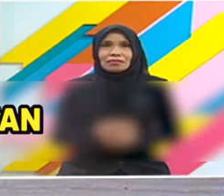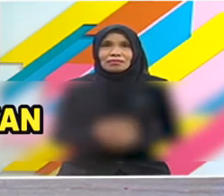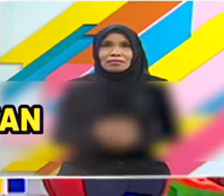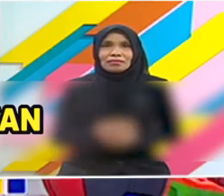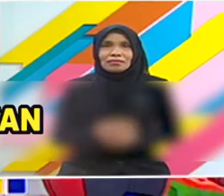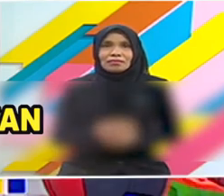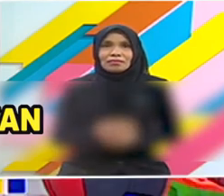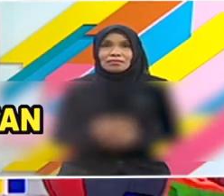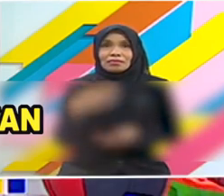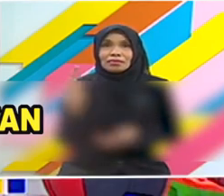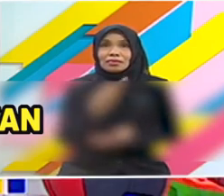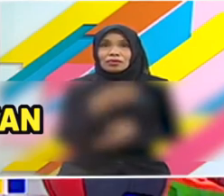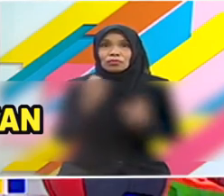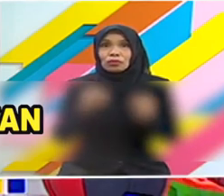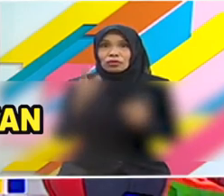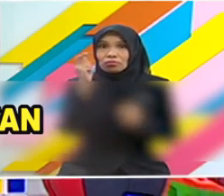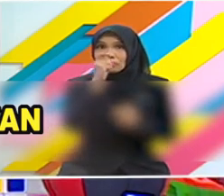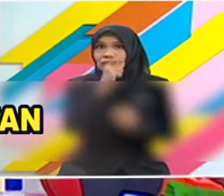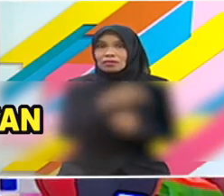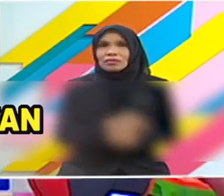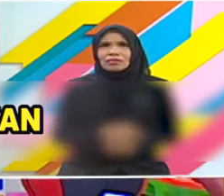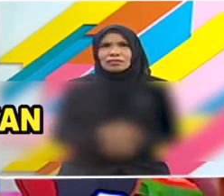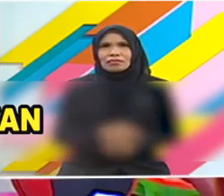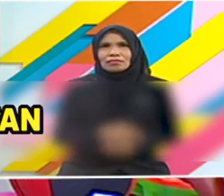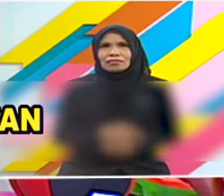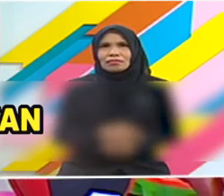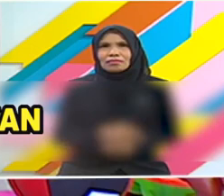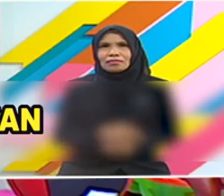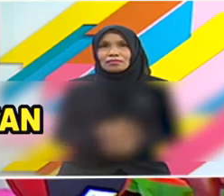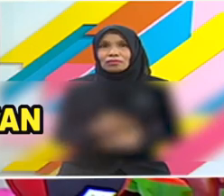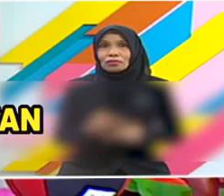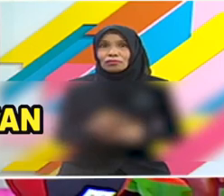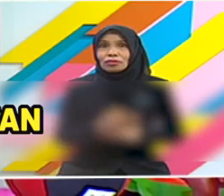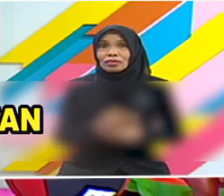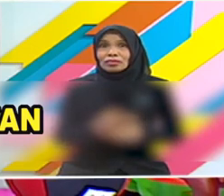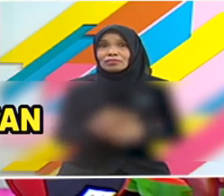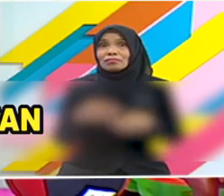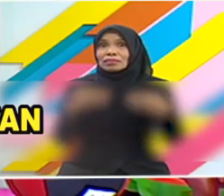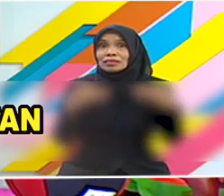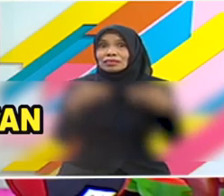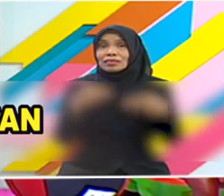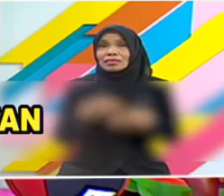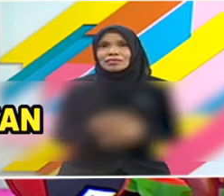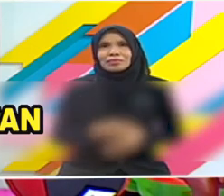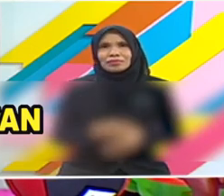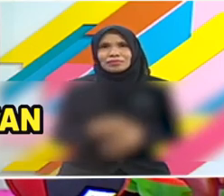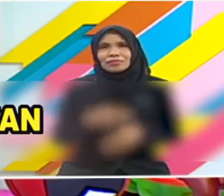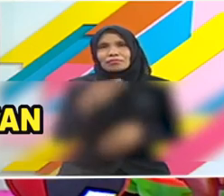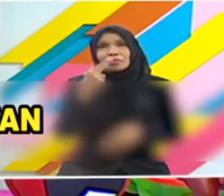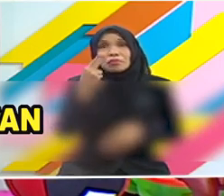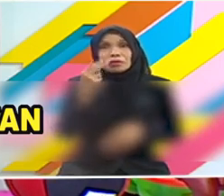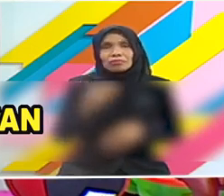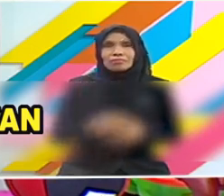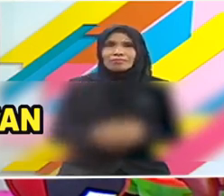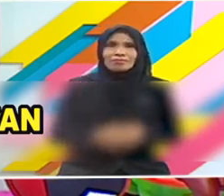kita, kita boleh teka juga melalui deri bau sebab bau dia agak kuat dan bau dia agak menjelerakan. Sebenarnya yang